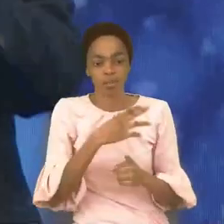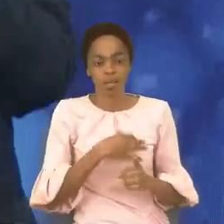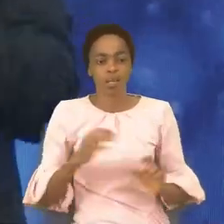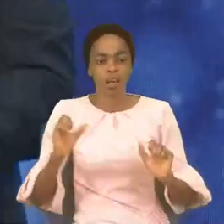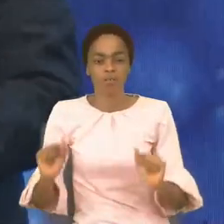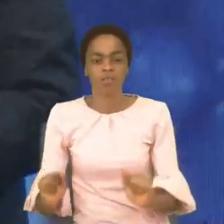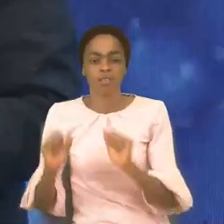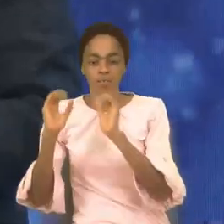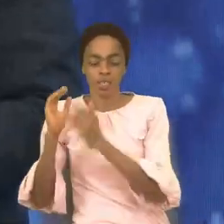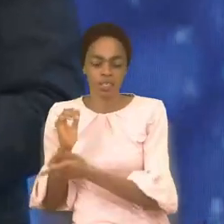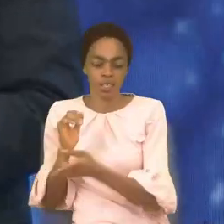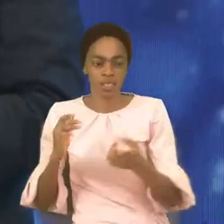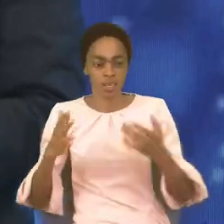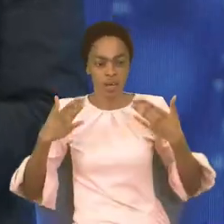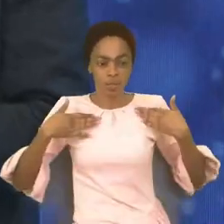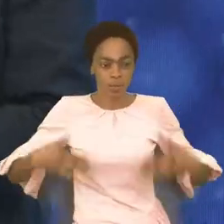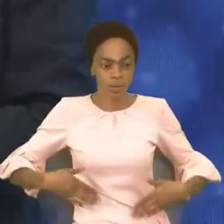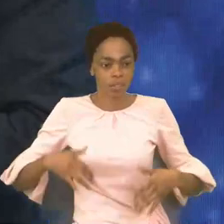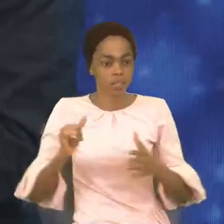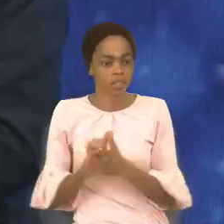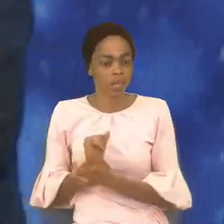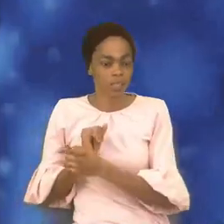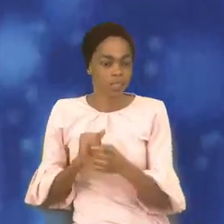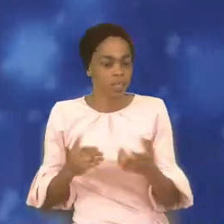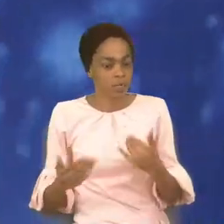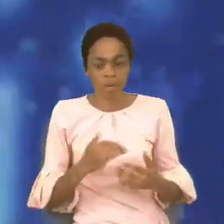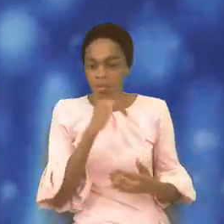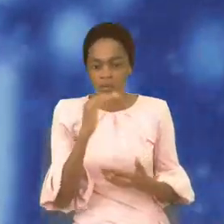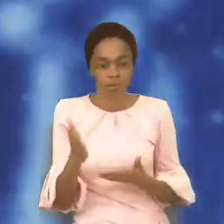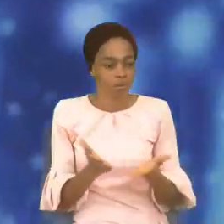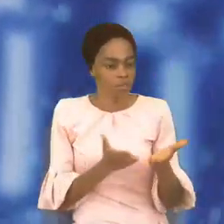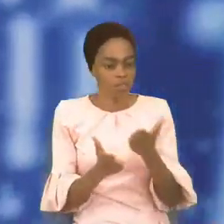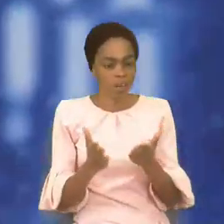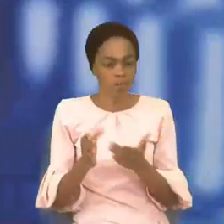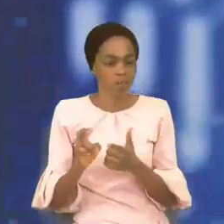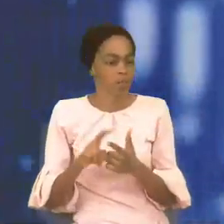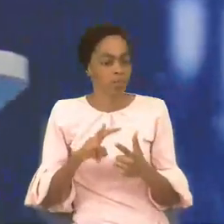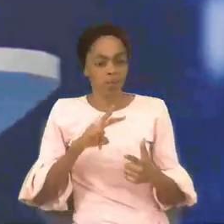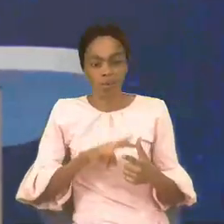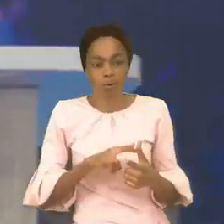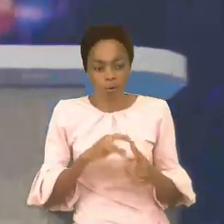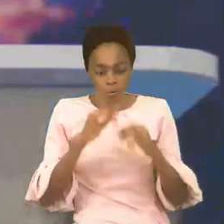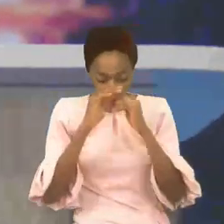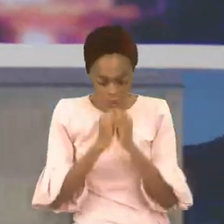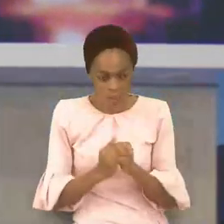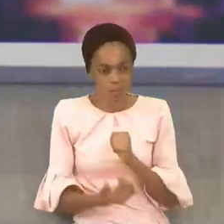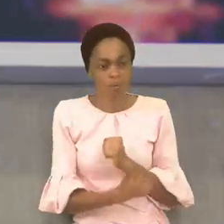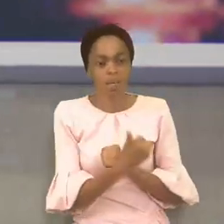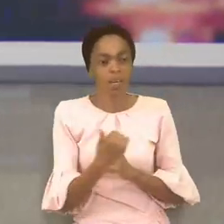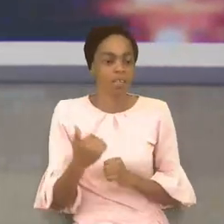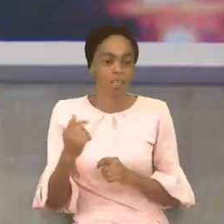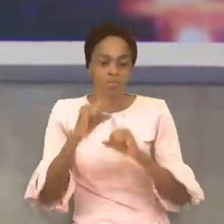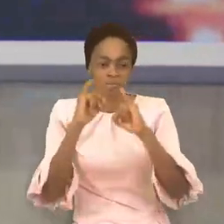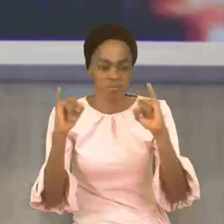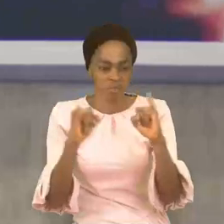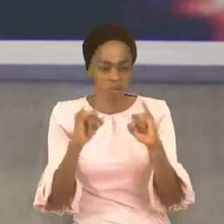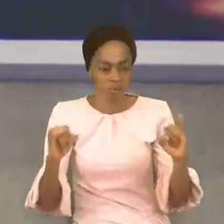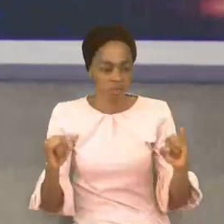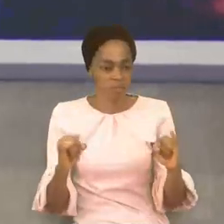Et qui ont violé l'ordre du roi et livré leur corps plutôt que de servir d'adorer et qu'on notre Dieu que